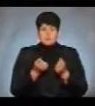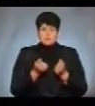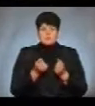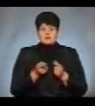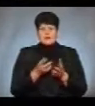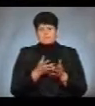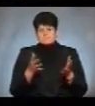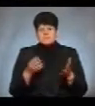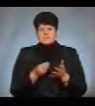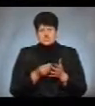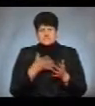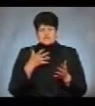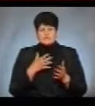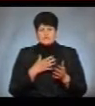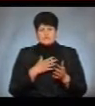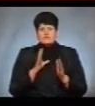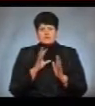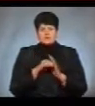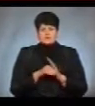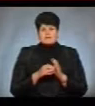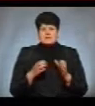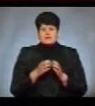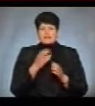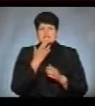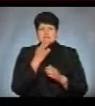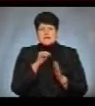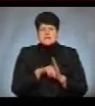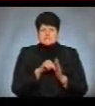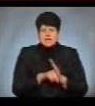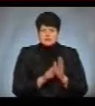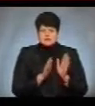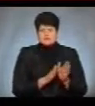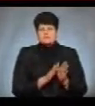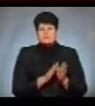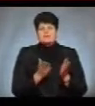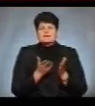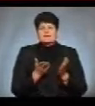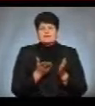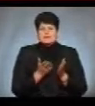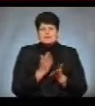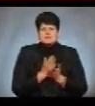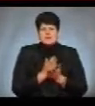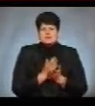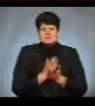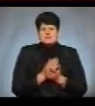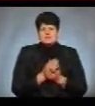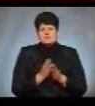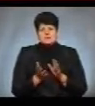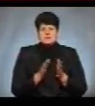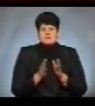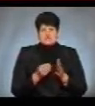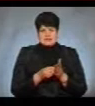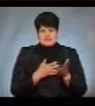Найбільш цінні відносяться до категорії національного значення, які мають таку більш-менш